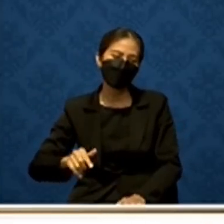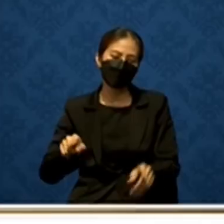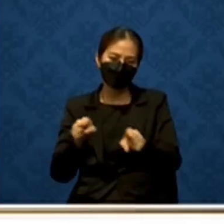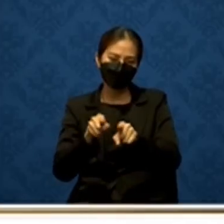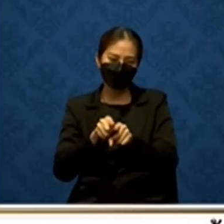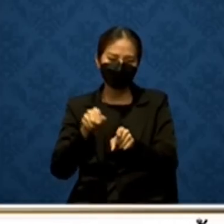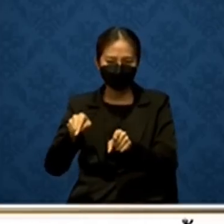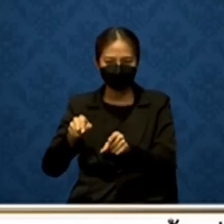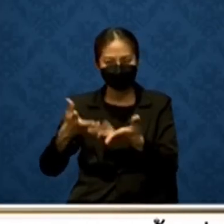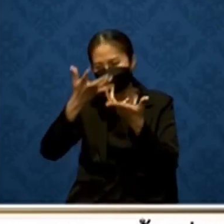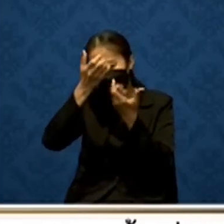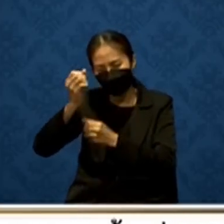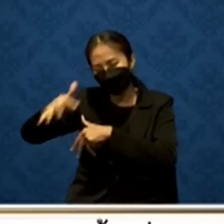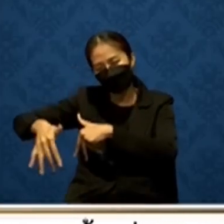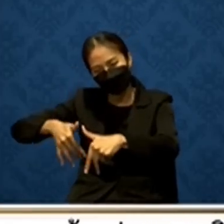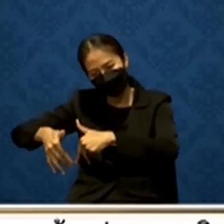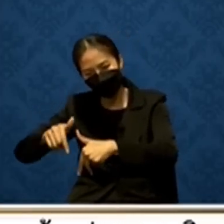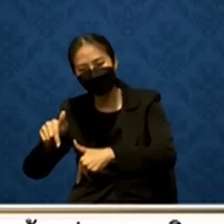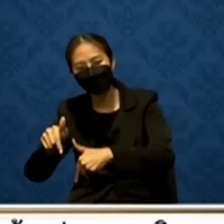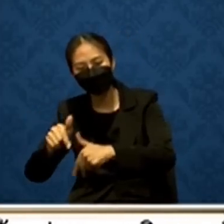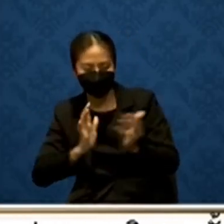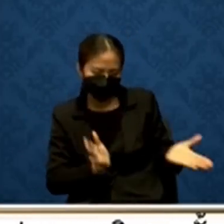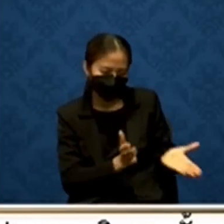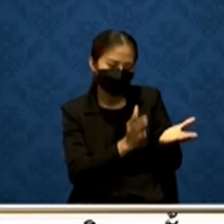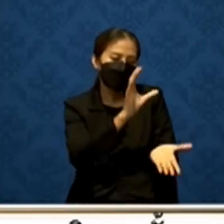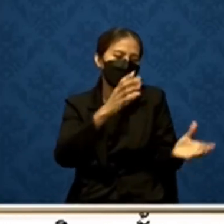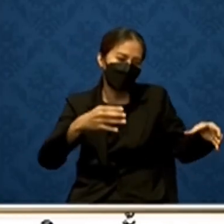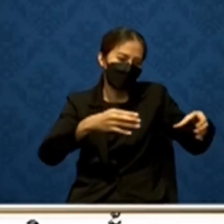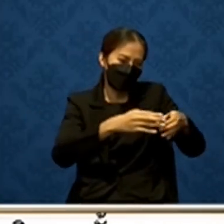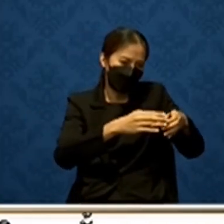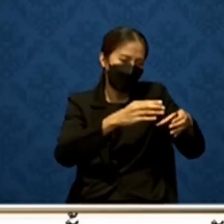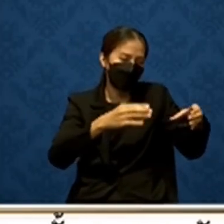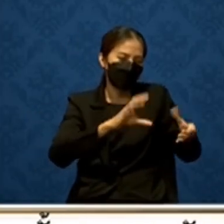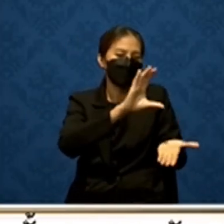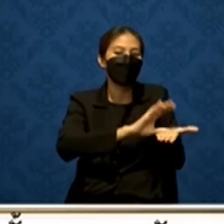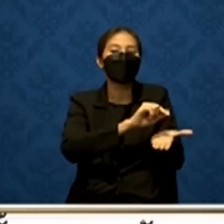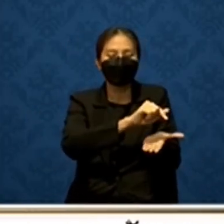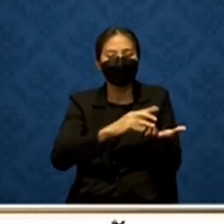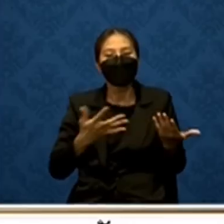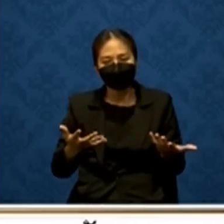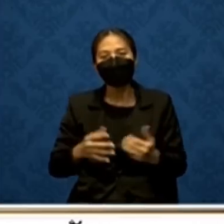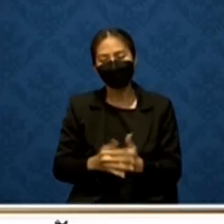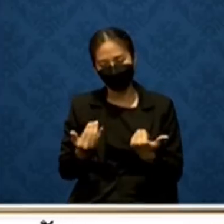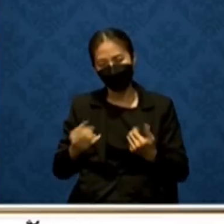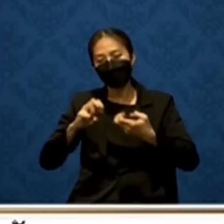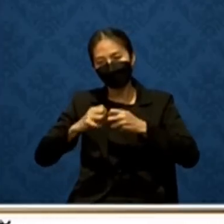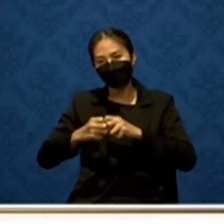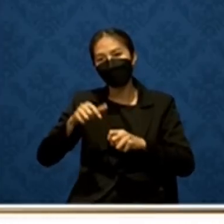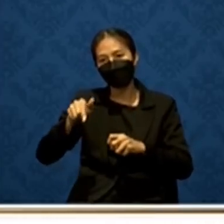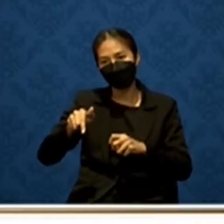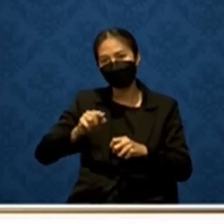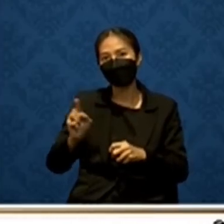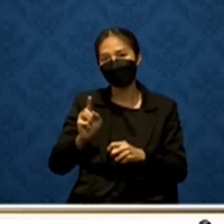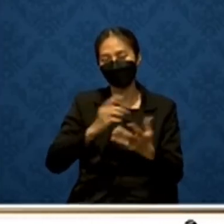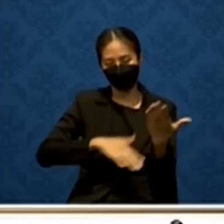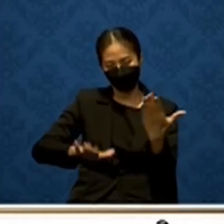ตวเล little่าง เพ็ได้ชัดตรนี้ถเปปัหาครับที่ทำให้ประเทศใน